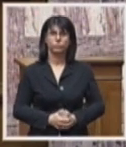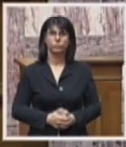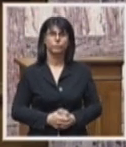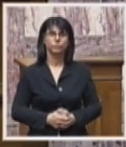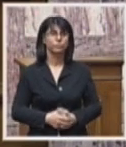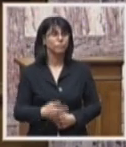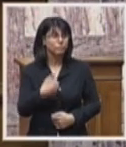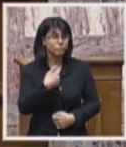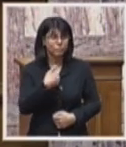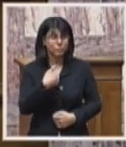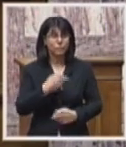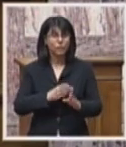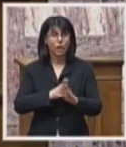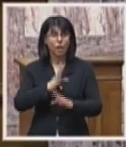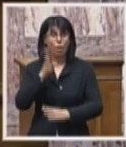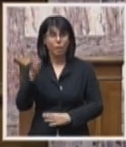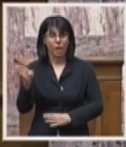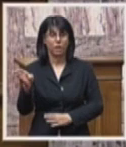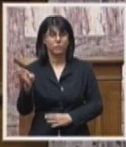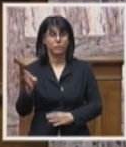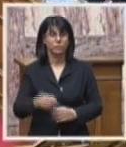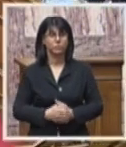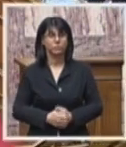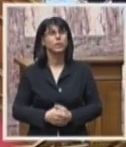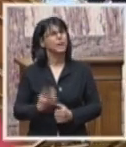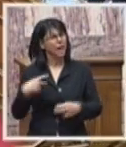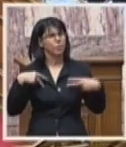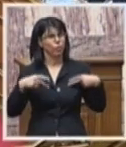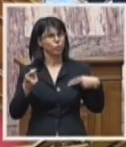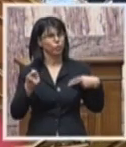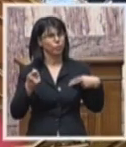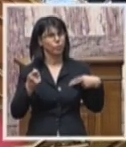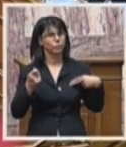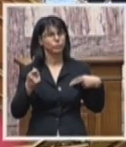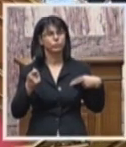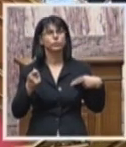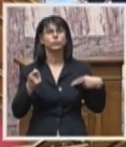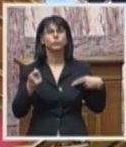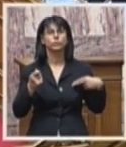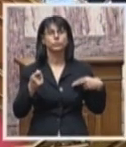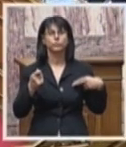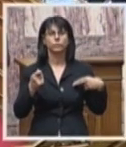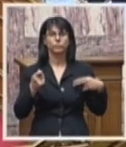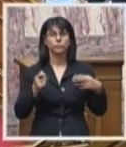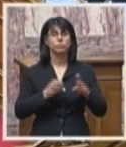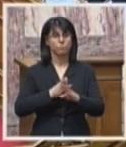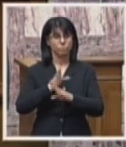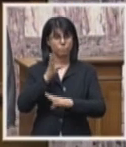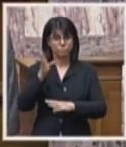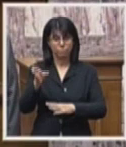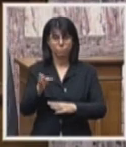Εγώ πήγα, ήταν και επίσης και ο Υπουργός Οικονομικών, στο αντίστοιχο επίπεδο. Πήγα